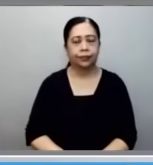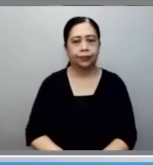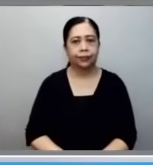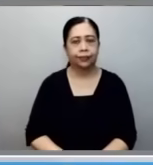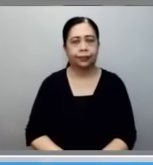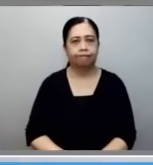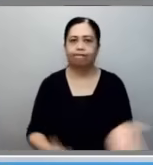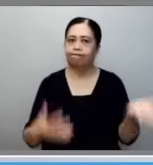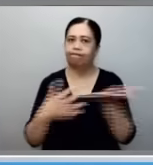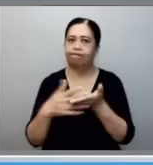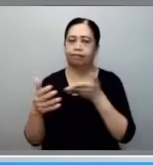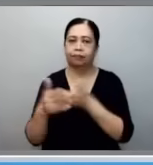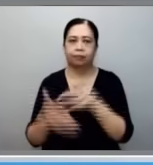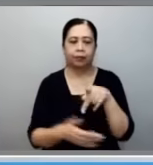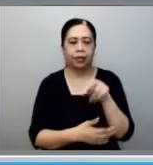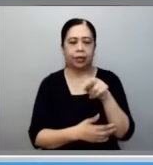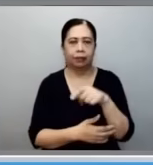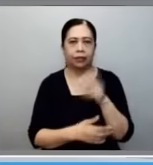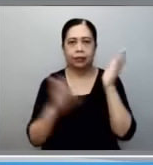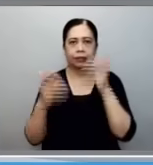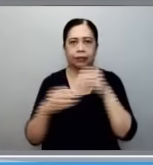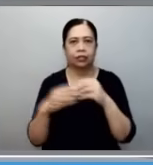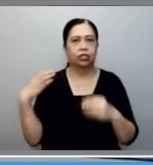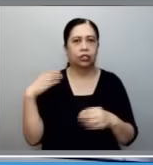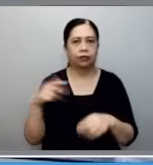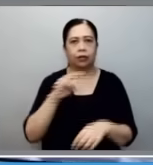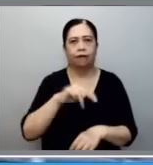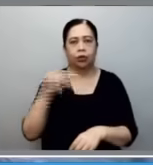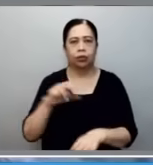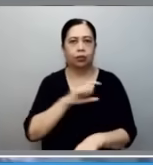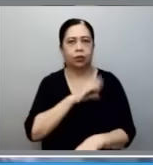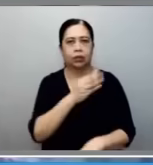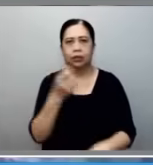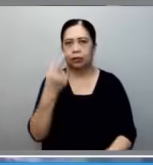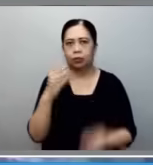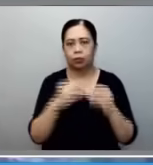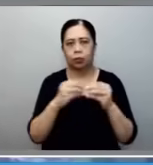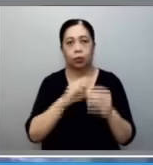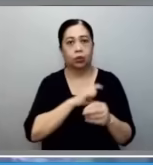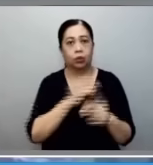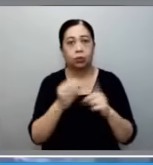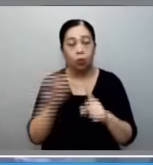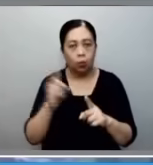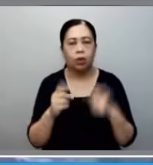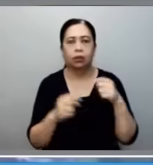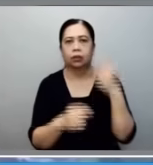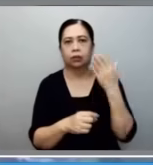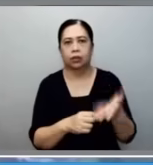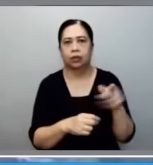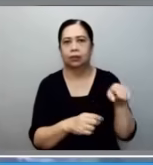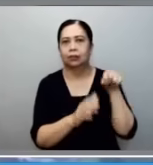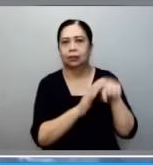Pinakakasuhan ng PNP Internal Affairs Service ang hepe ng Navotas Police at 11 pulis. Kaugnay po yan sa pagkamatay ni Jamboy